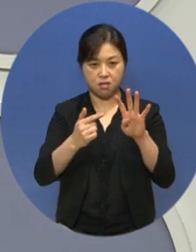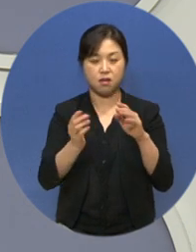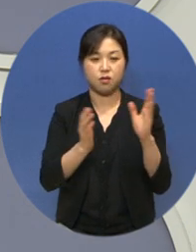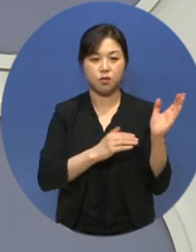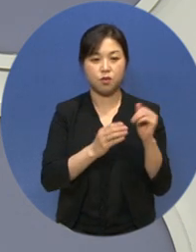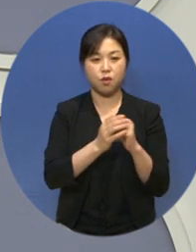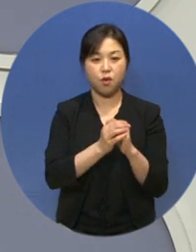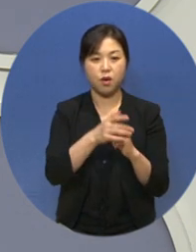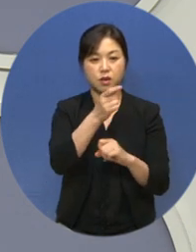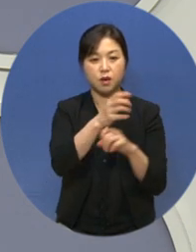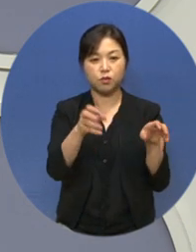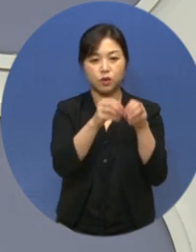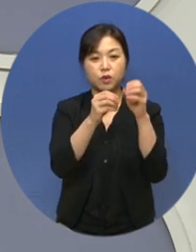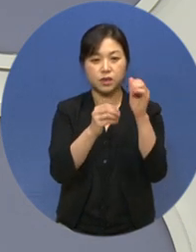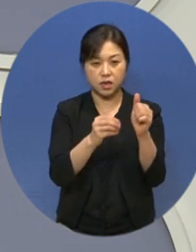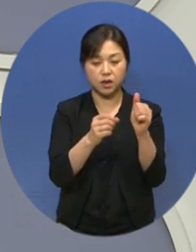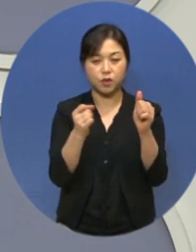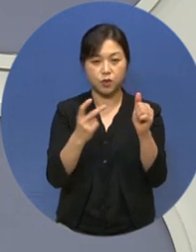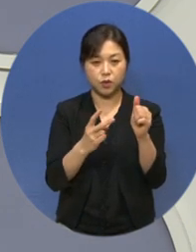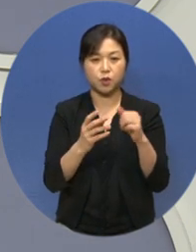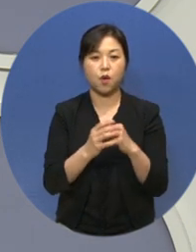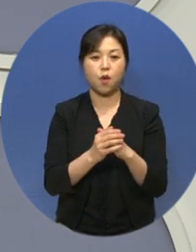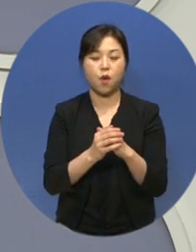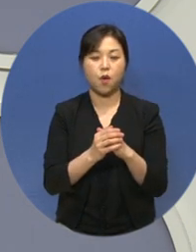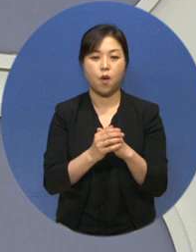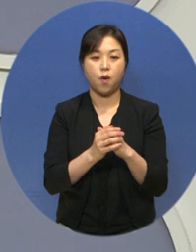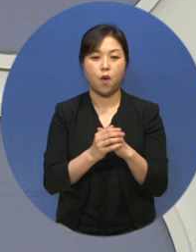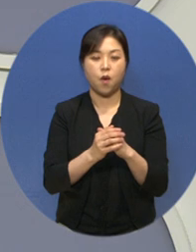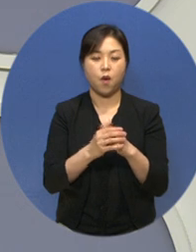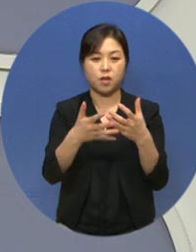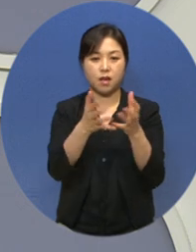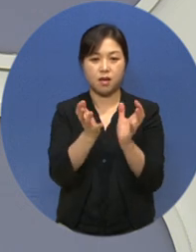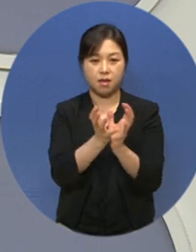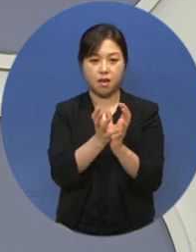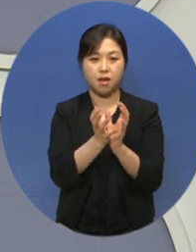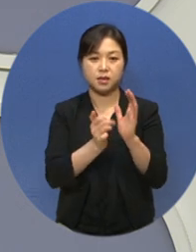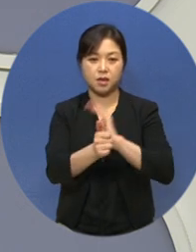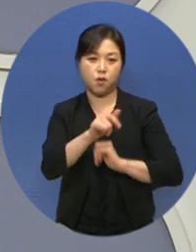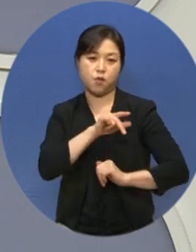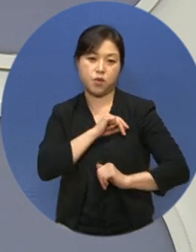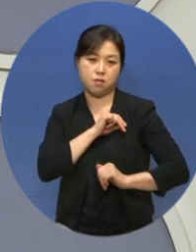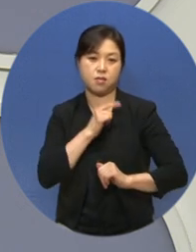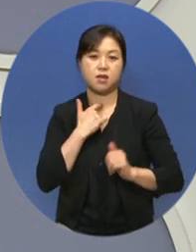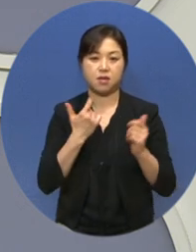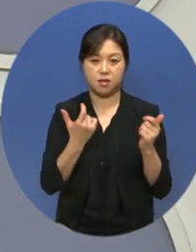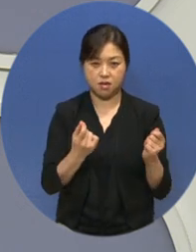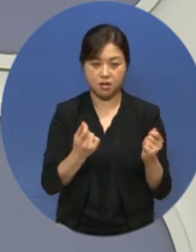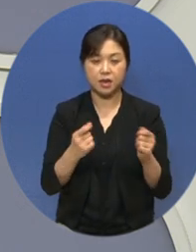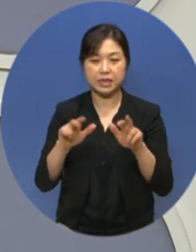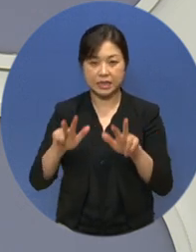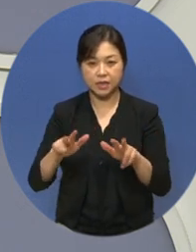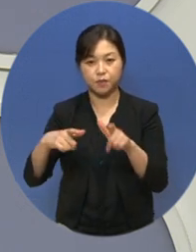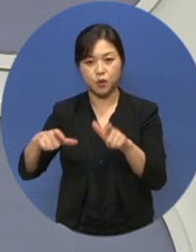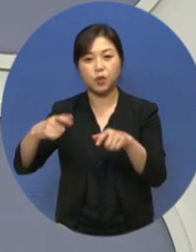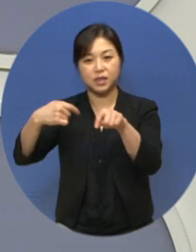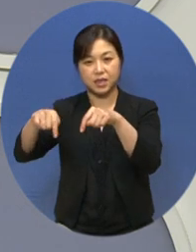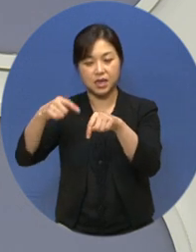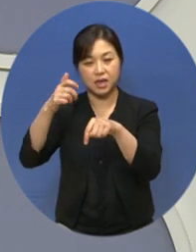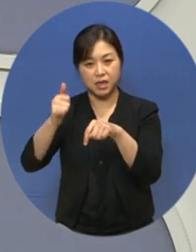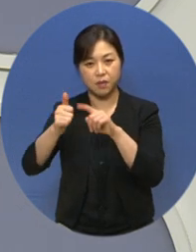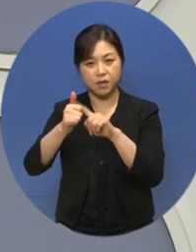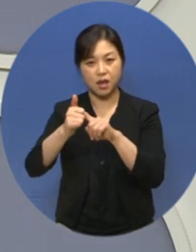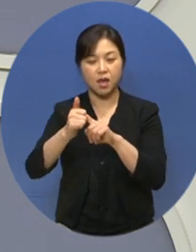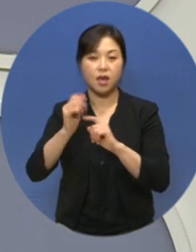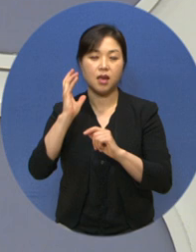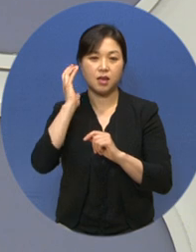지냈고 현역 도시이기 때문에 그런 꿈을 가지 않는다 고 말해 는 것은 어쩌면 거짓이 줘 우리가 도저히 철학과